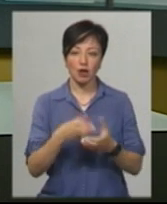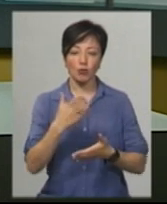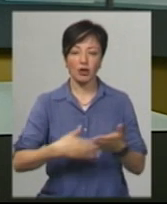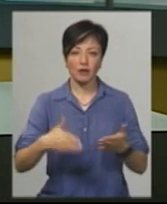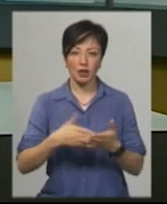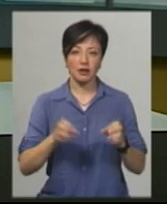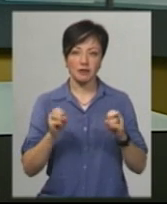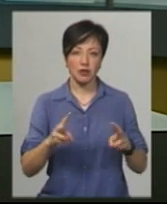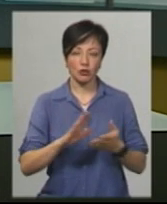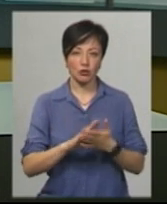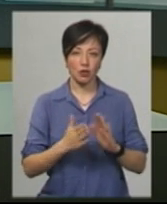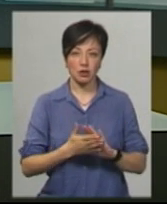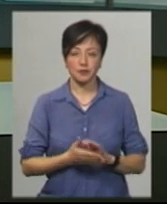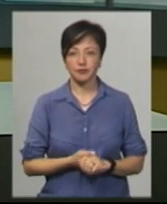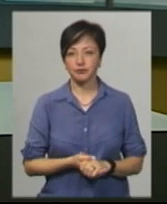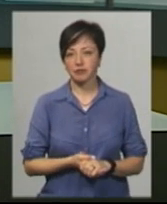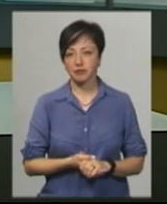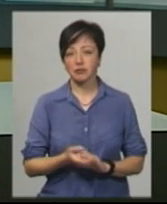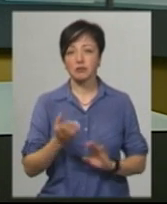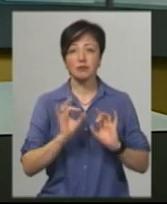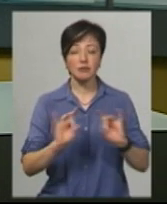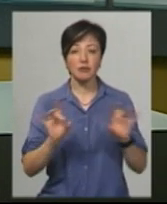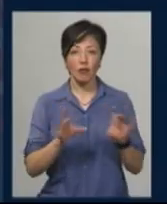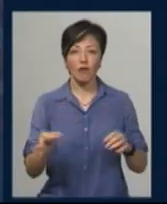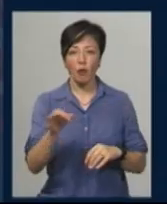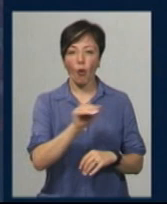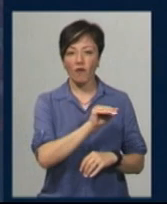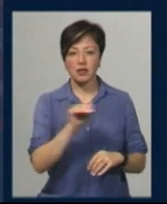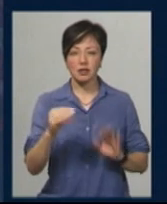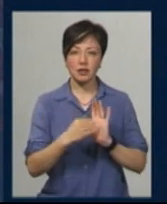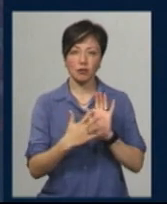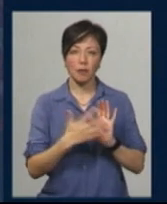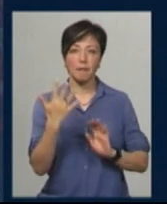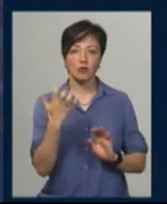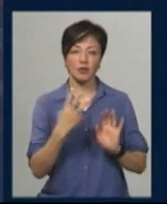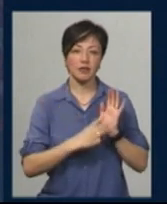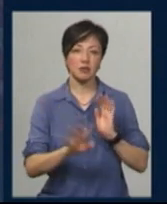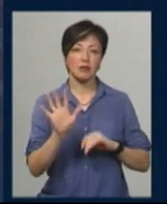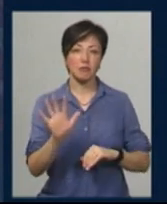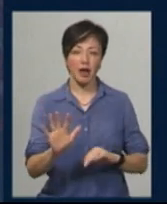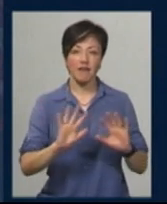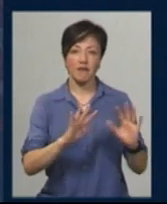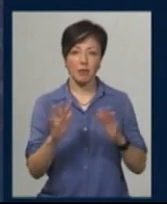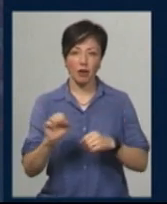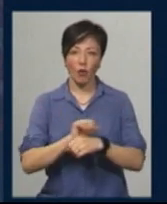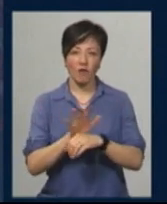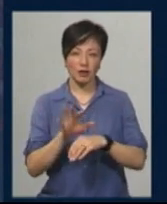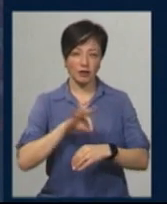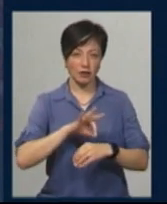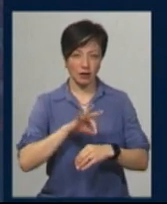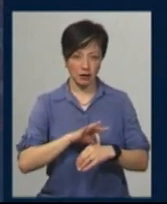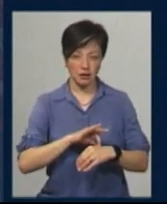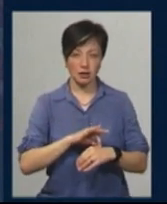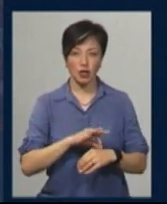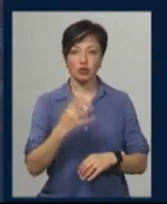ліквідації надзвичайної ситуації. За її словами, в області офіційно зареєстрованих 585 випадків на COVID-19.